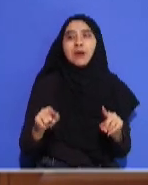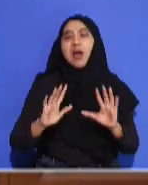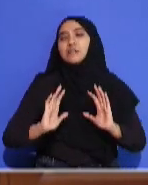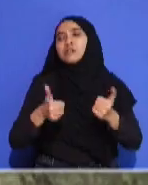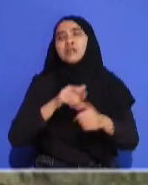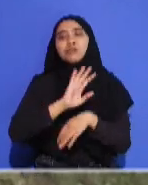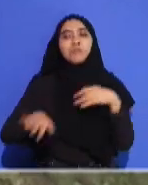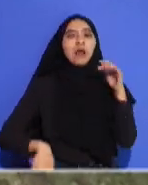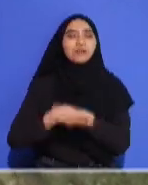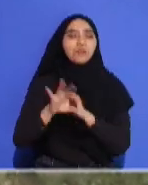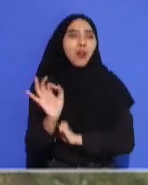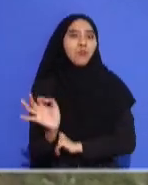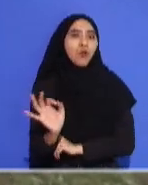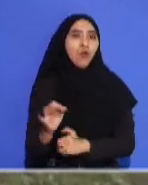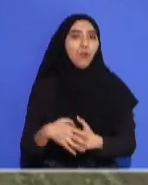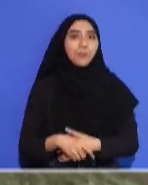maksimal.